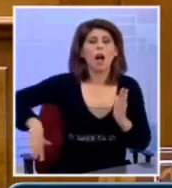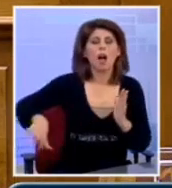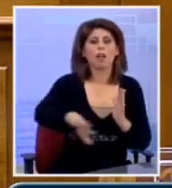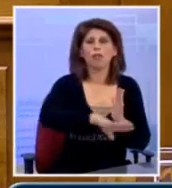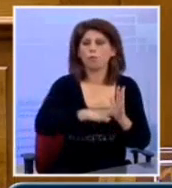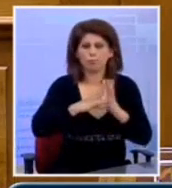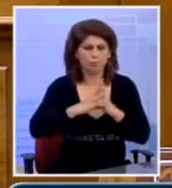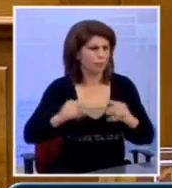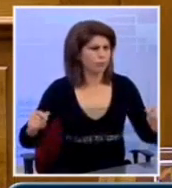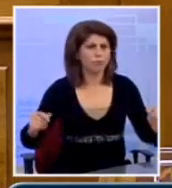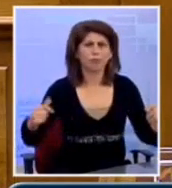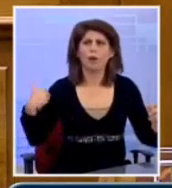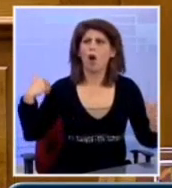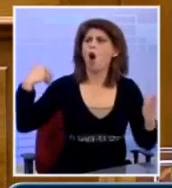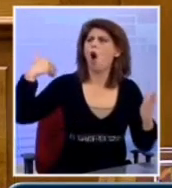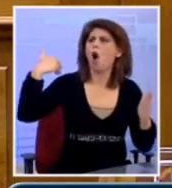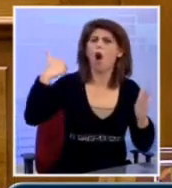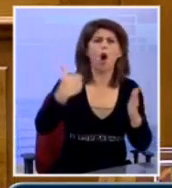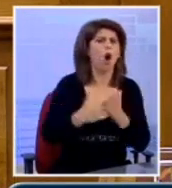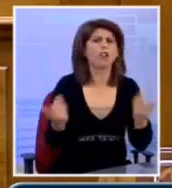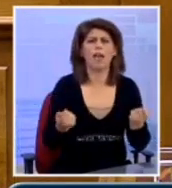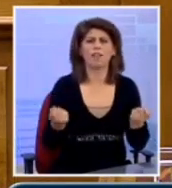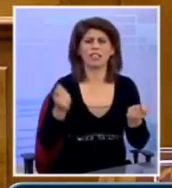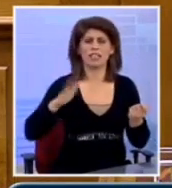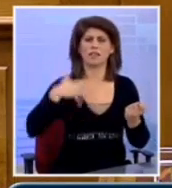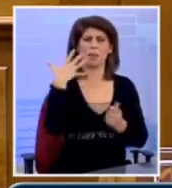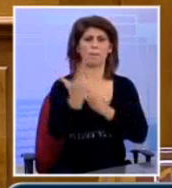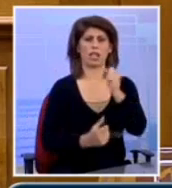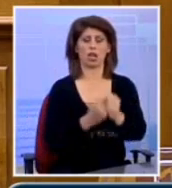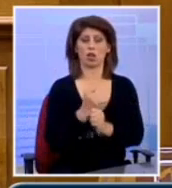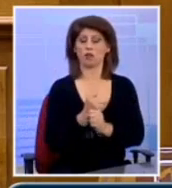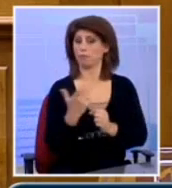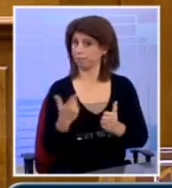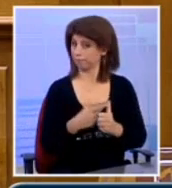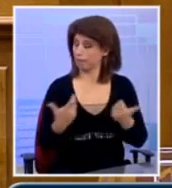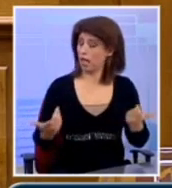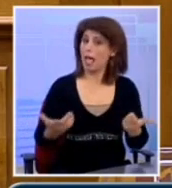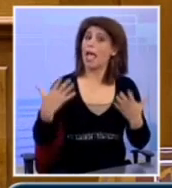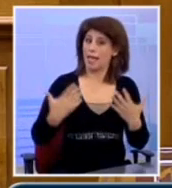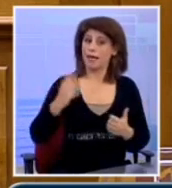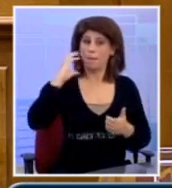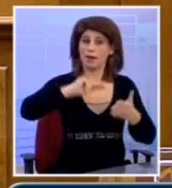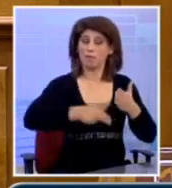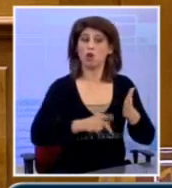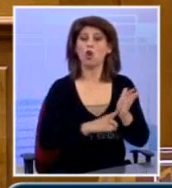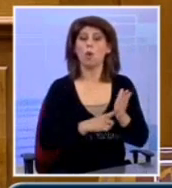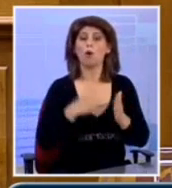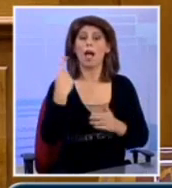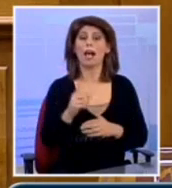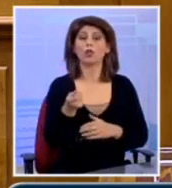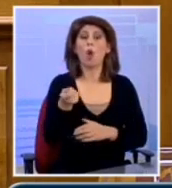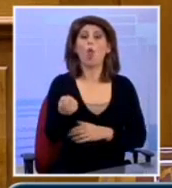τα πάντα την τελευταία πενταετία της κρίσης? Είναι μνημόνιο ο νόμος για τις 100